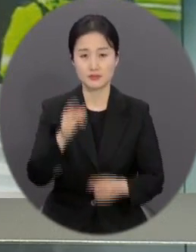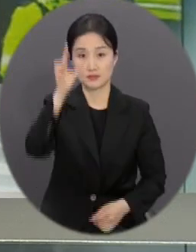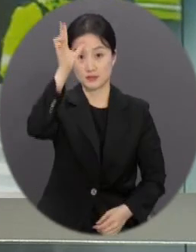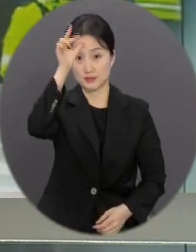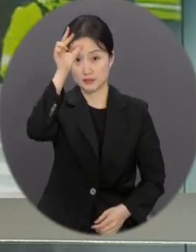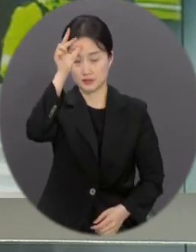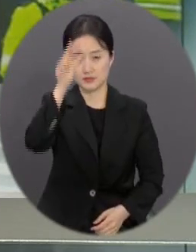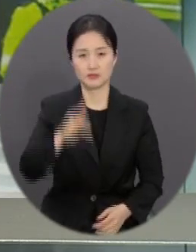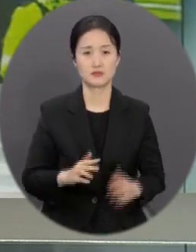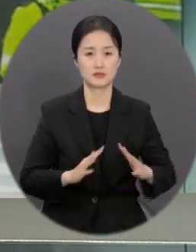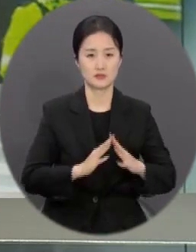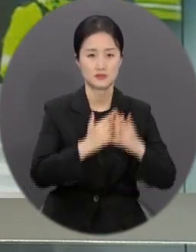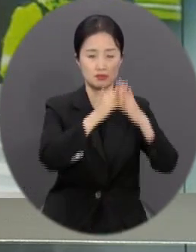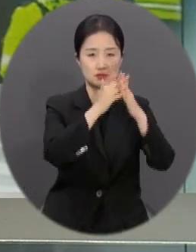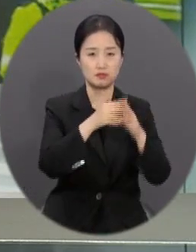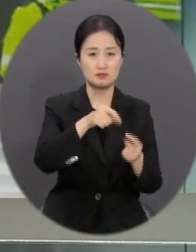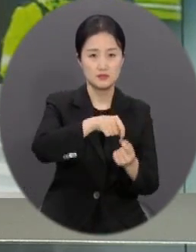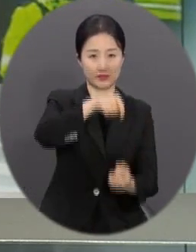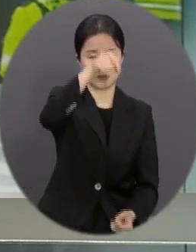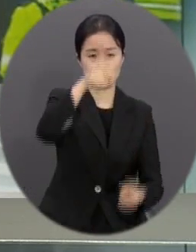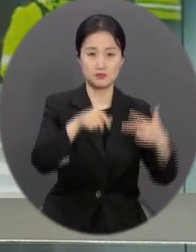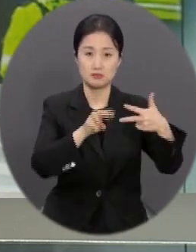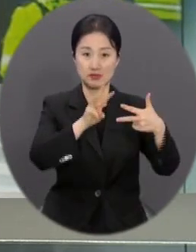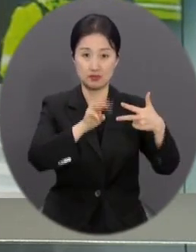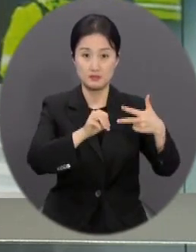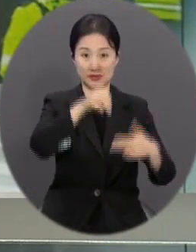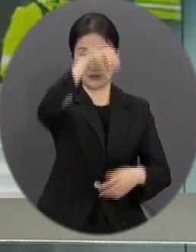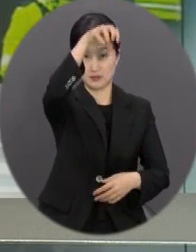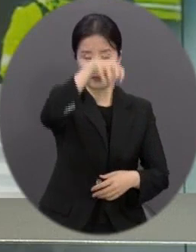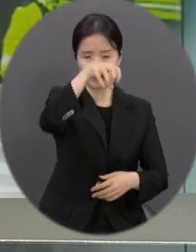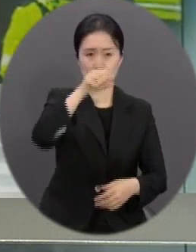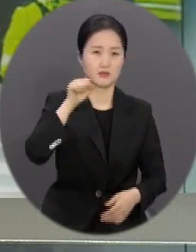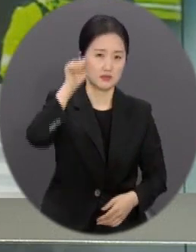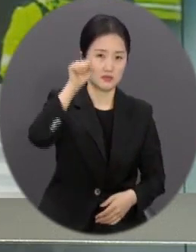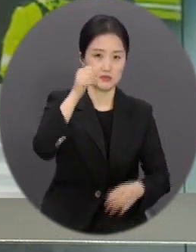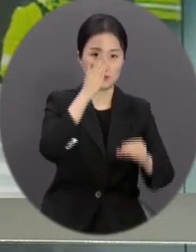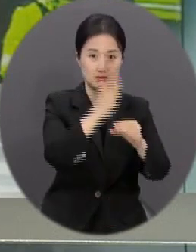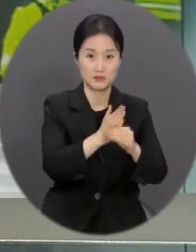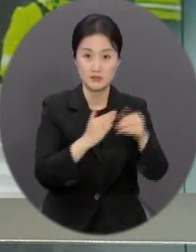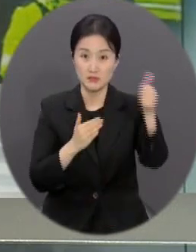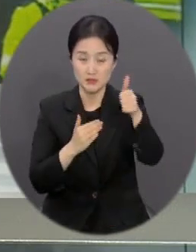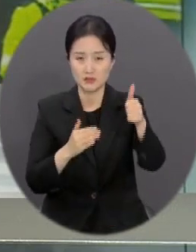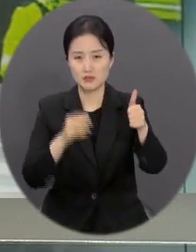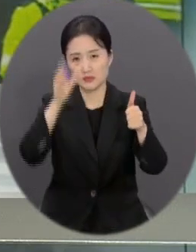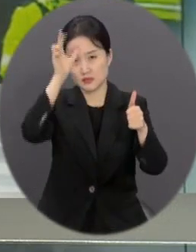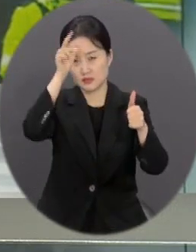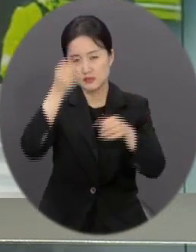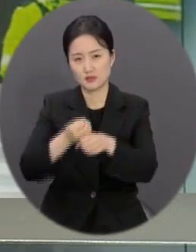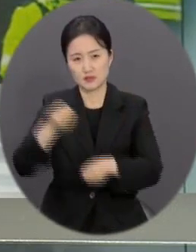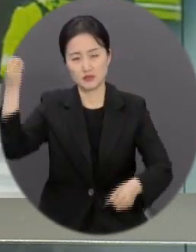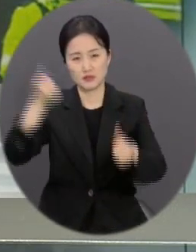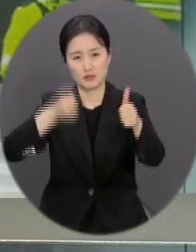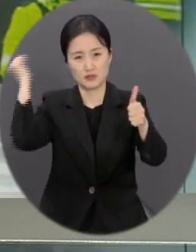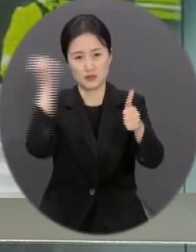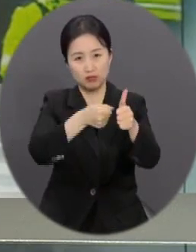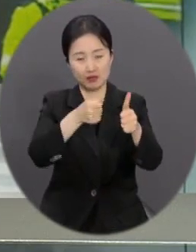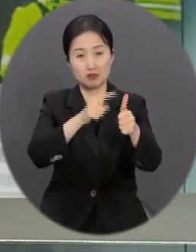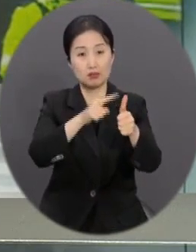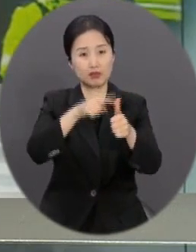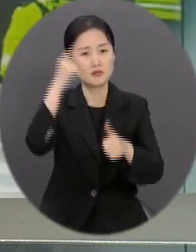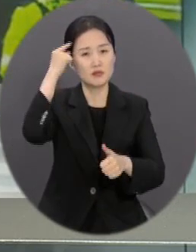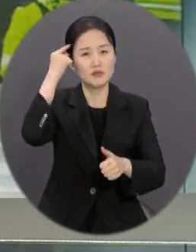철탑에서 고공농성을 벌이던 한국노총 간부를 경찰봉으로 제압하는 과정에서 노동자가 머리를 다친